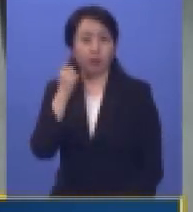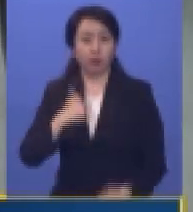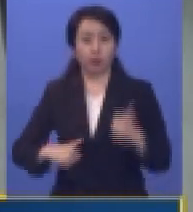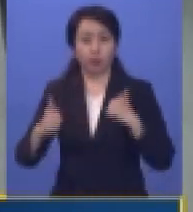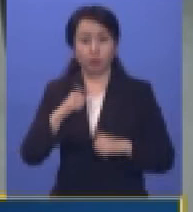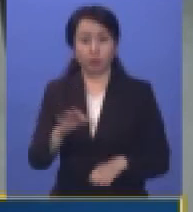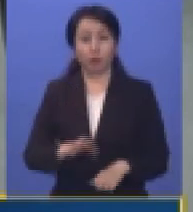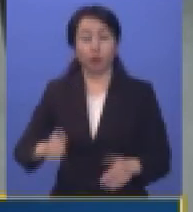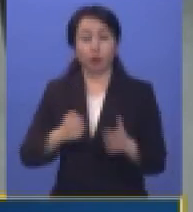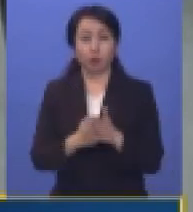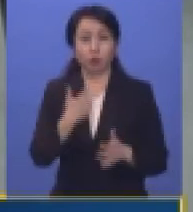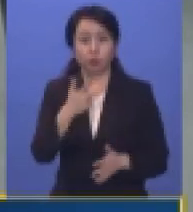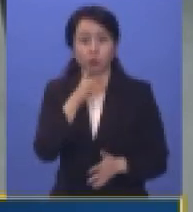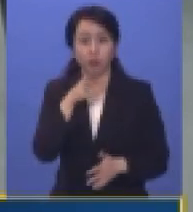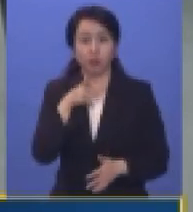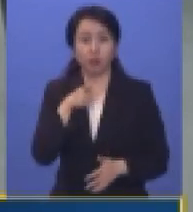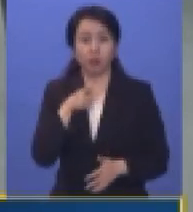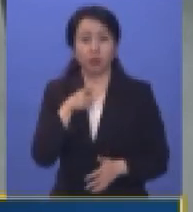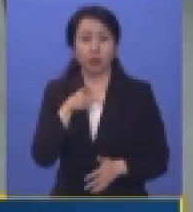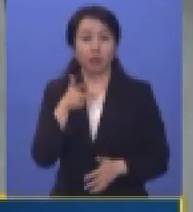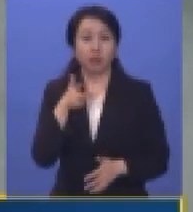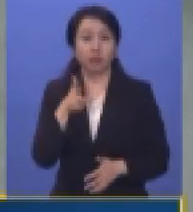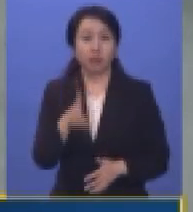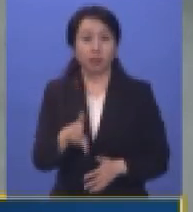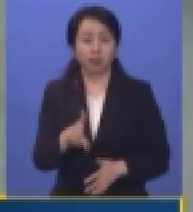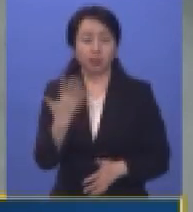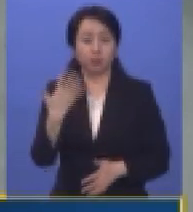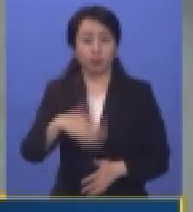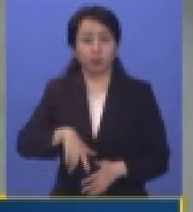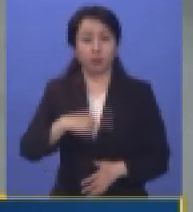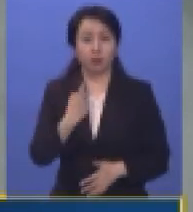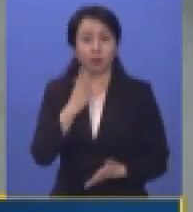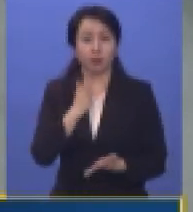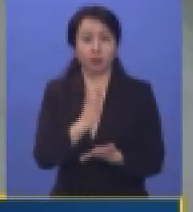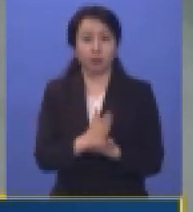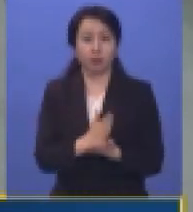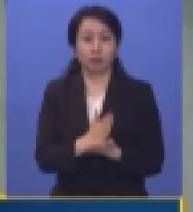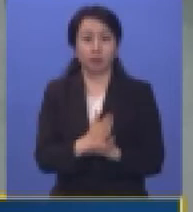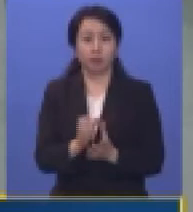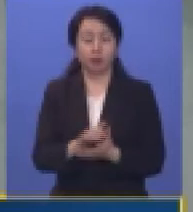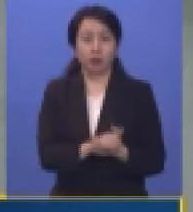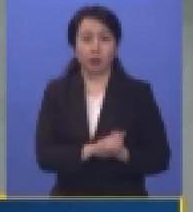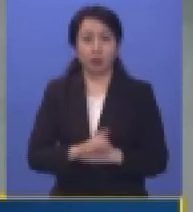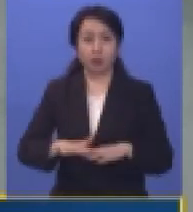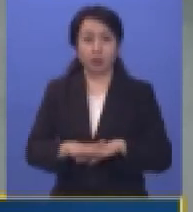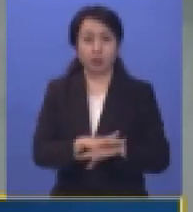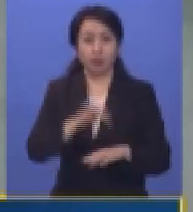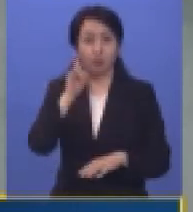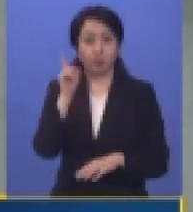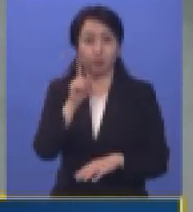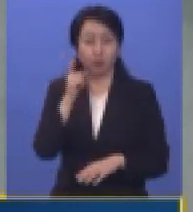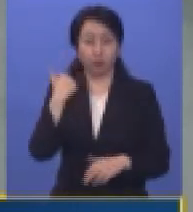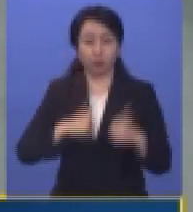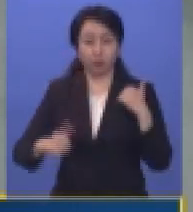области до 3 лет стажа 3051. Вот, создана ассоциация молодых педагогов.